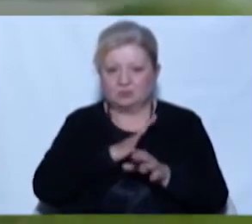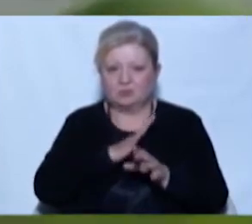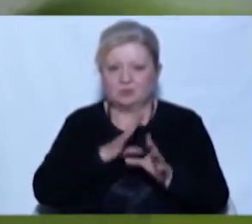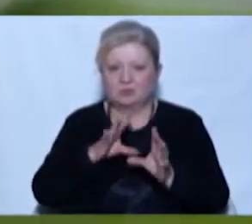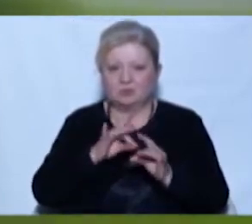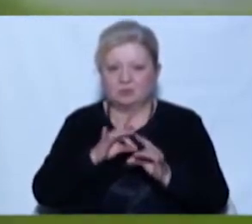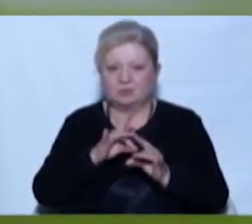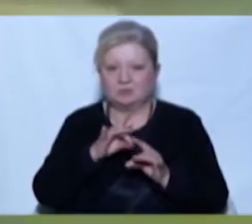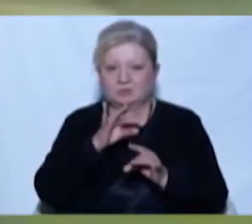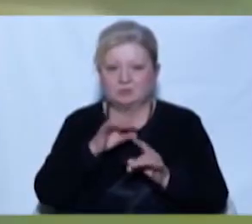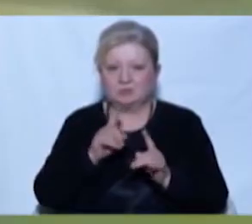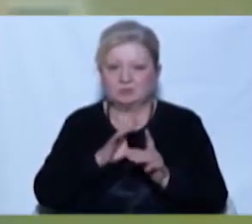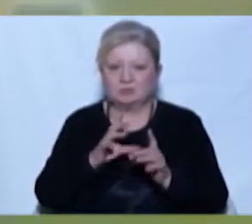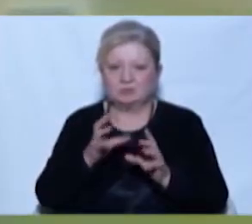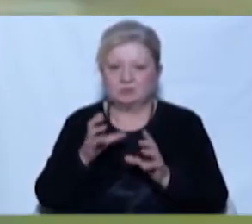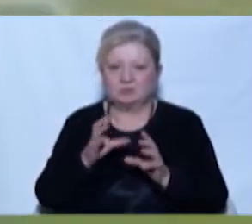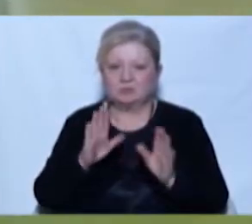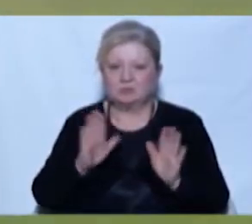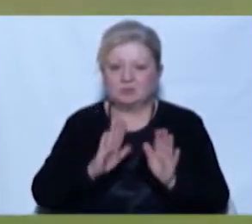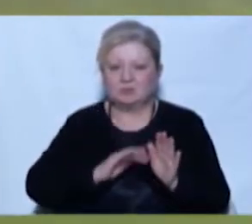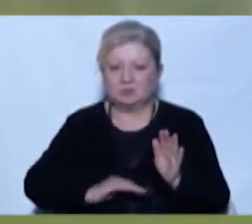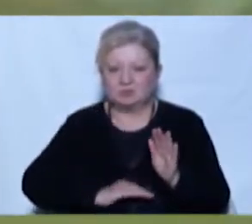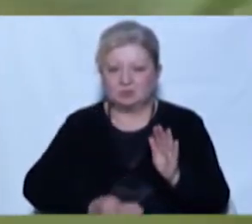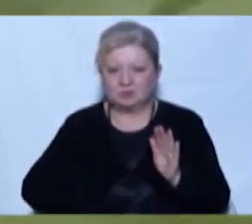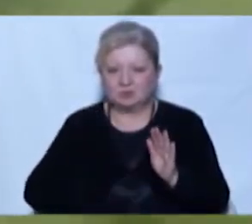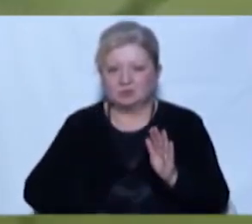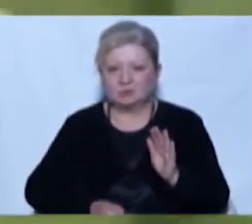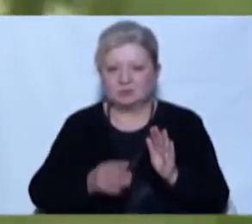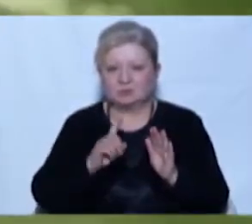არადემოკრატიულ მეთოდებს, იმდენად რომ მაგალითად